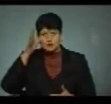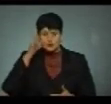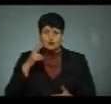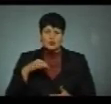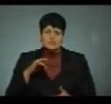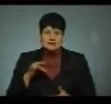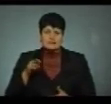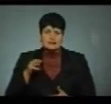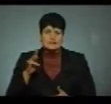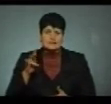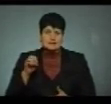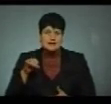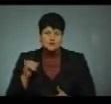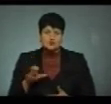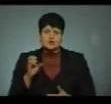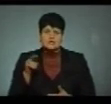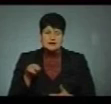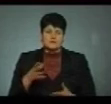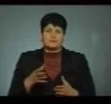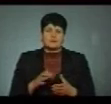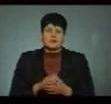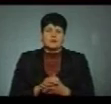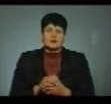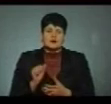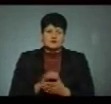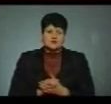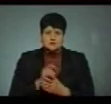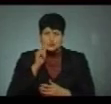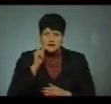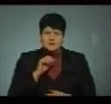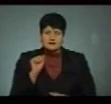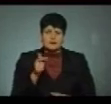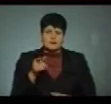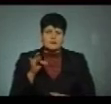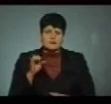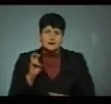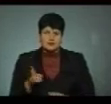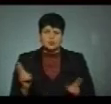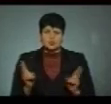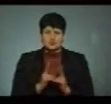доцентом ТНЕУ, членом Соціологічної асоціації України Андрієм Гірняком. До зустрічі в ефірі.